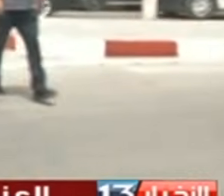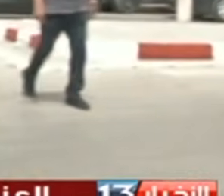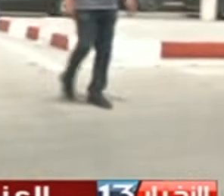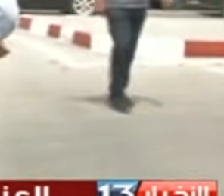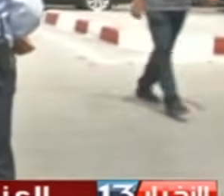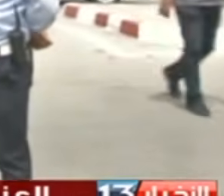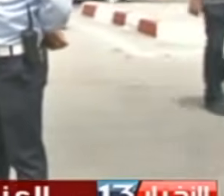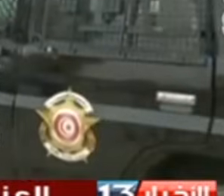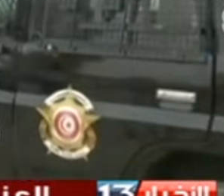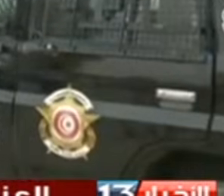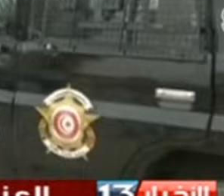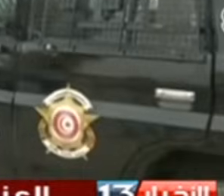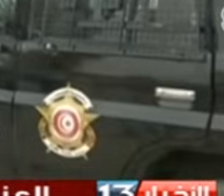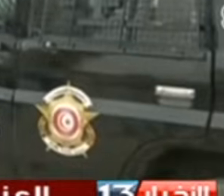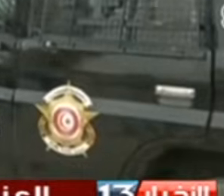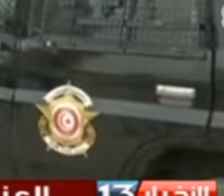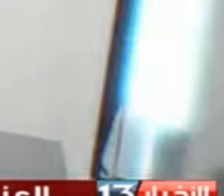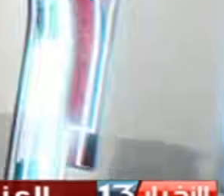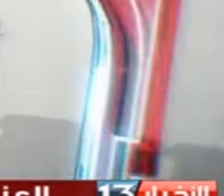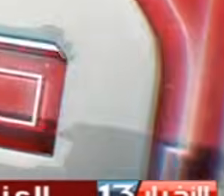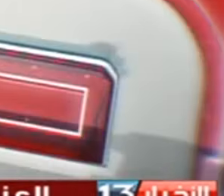إجراءات التوقي الجديدة.